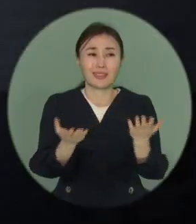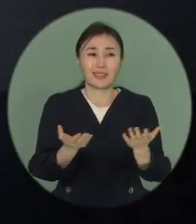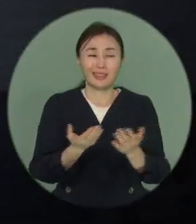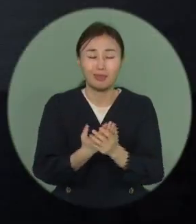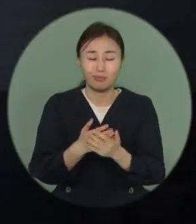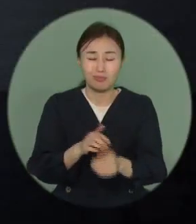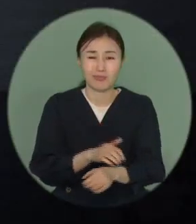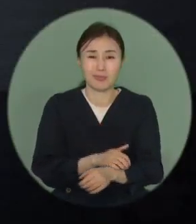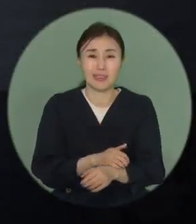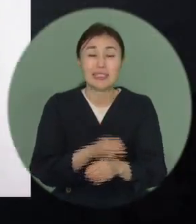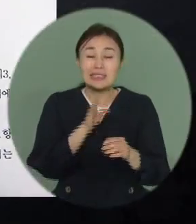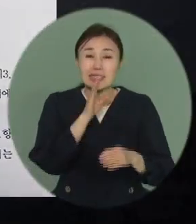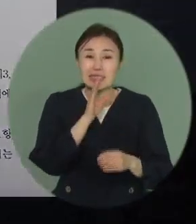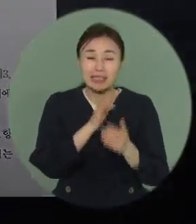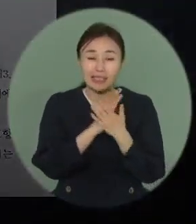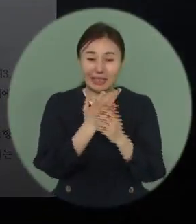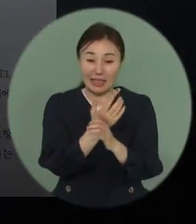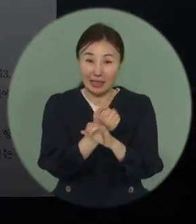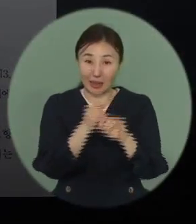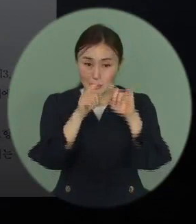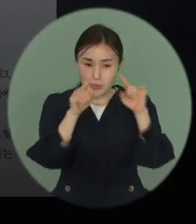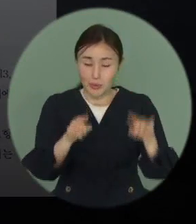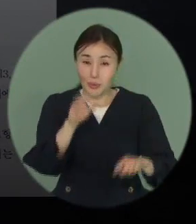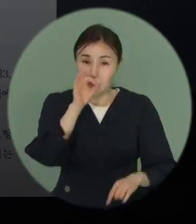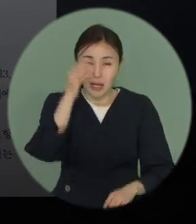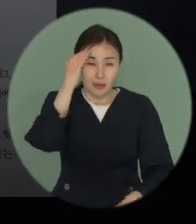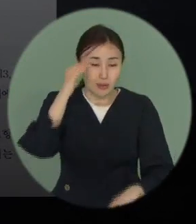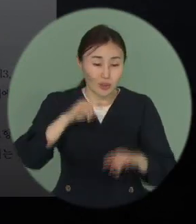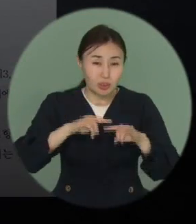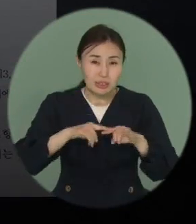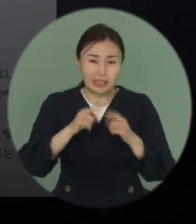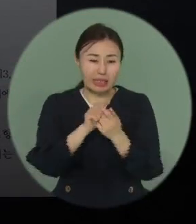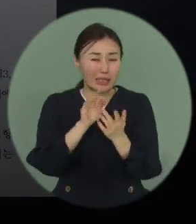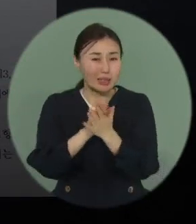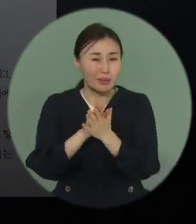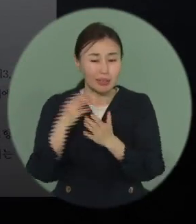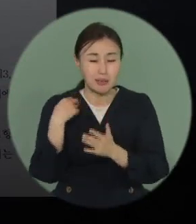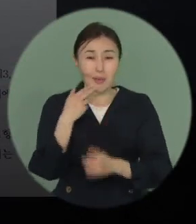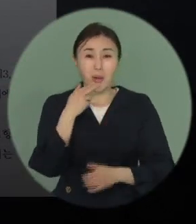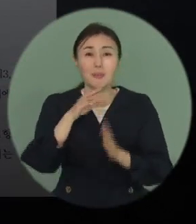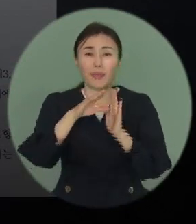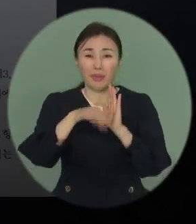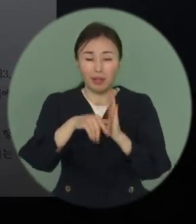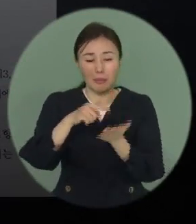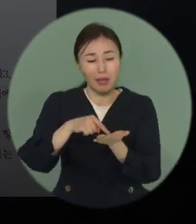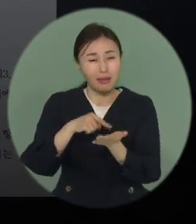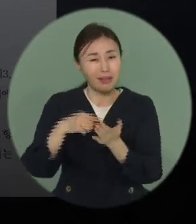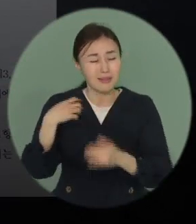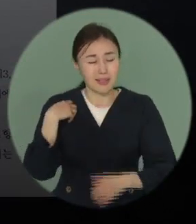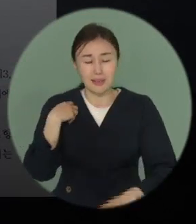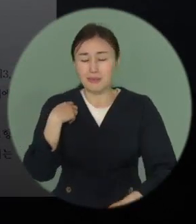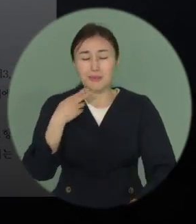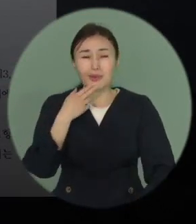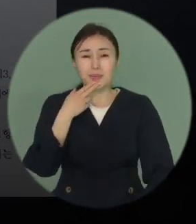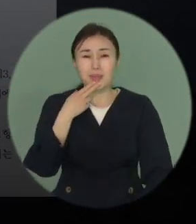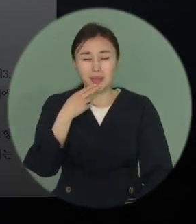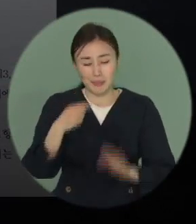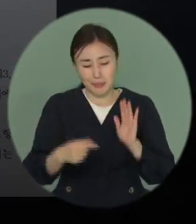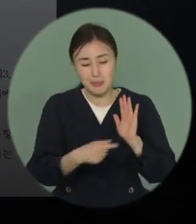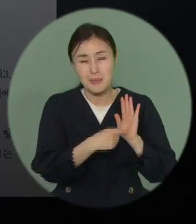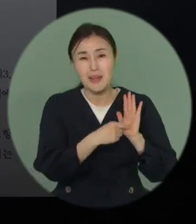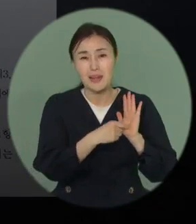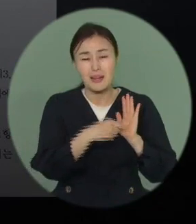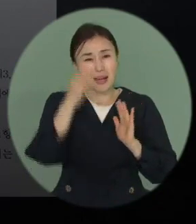어 실제로 약관 상에도 한전의 직접적인 책임이 아닌 경후 배상 책임을지지 않는다고 명시해